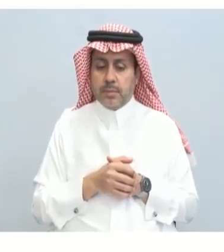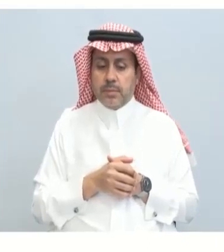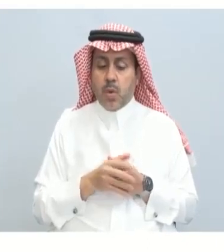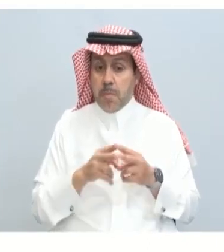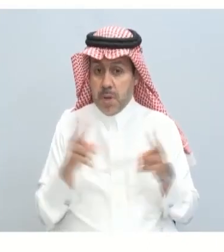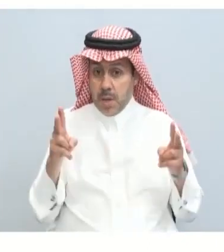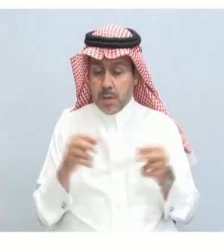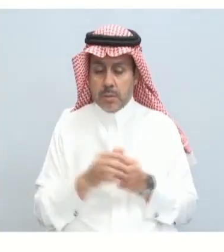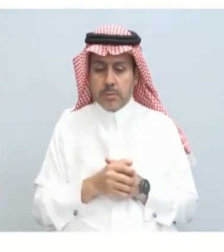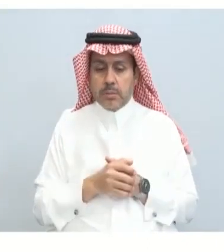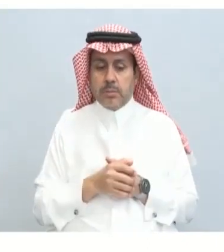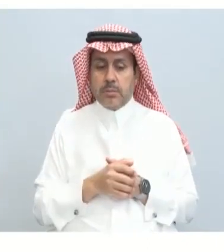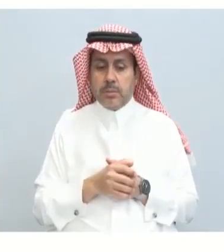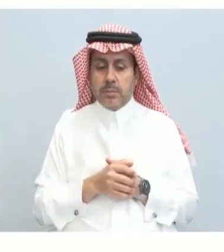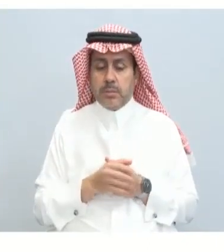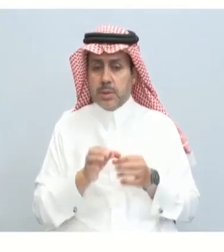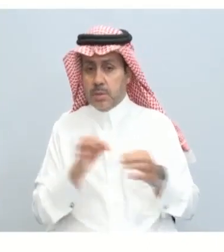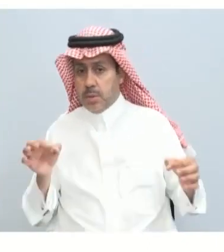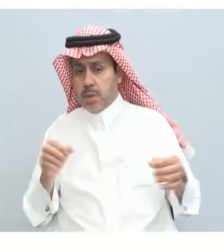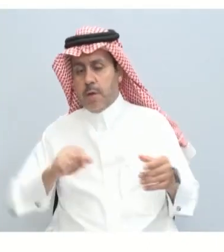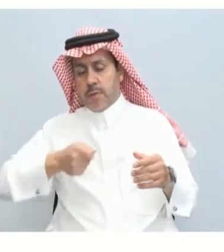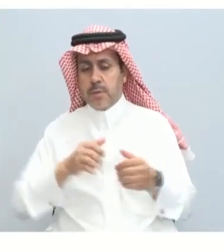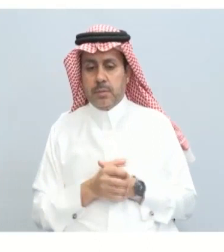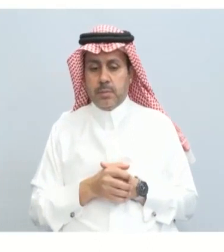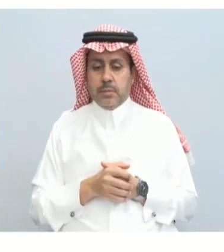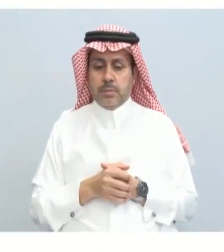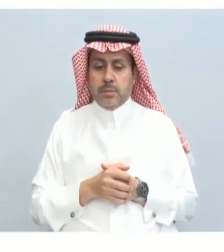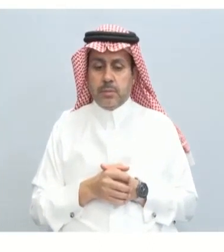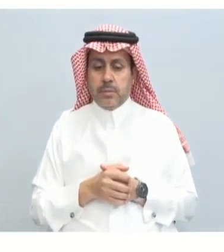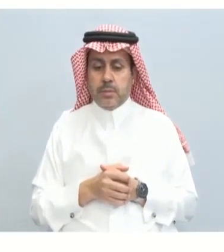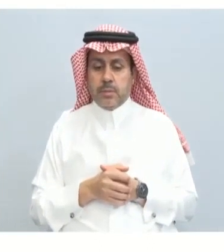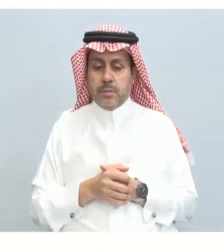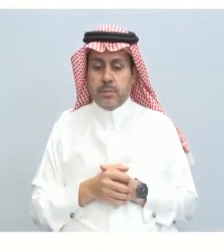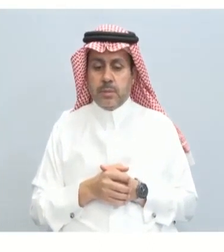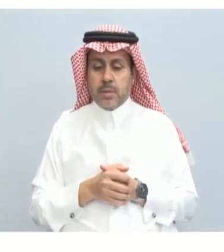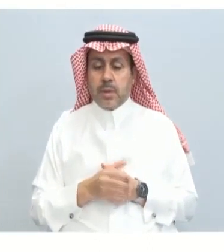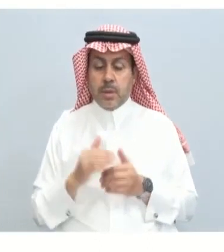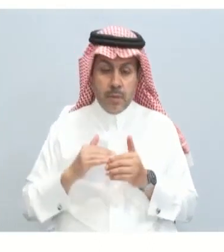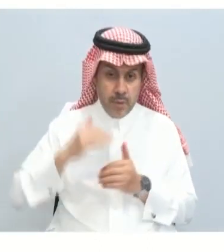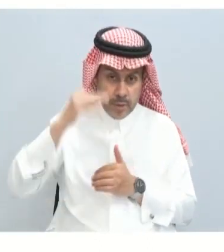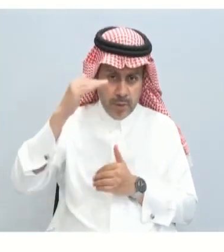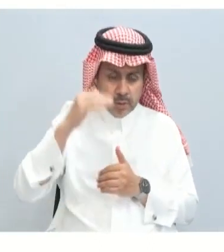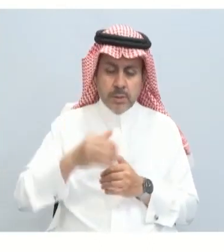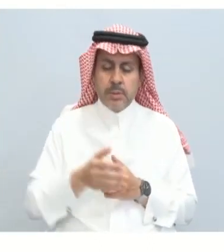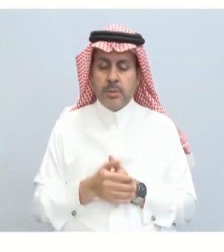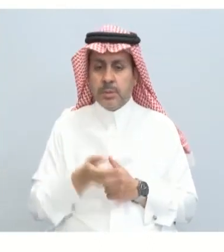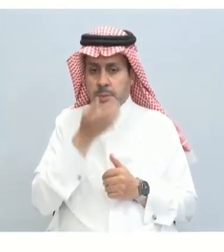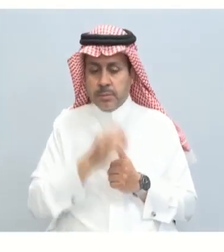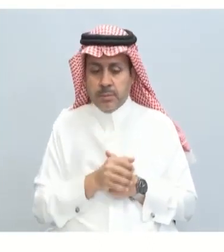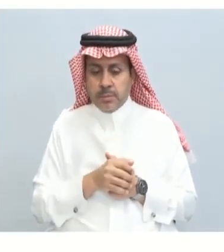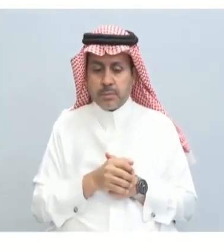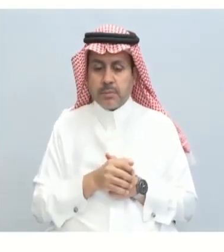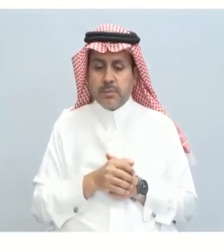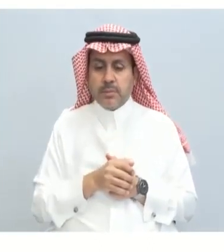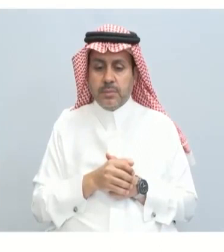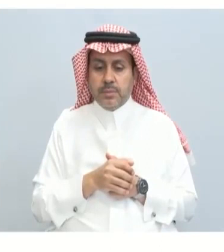لوازمها لاستبعاد فتحه واستمرار انغلاقها هنا في انا لما طال الماء حملناكم في الجاريه